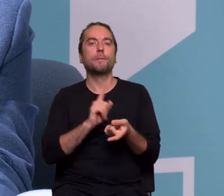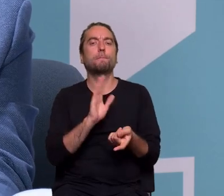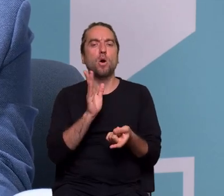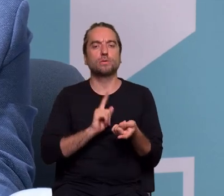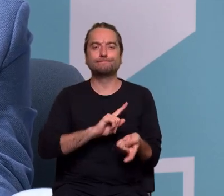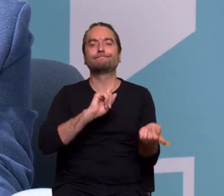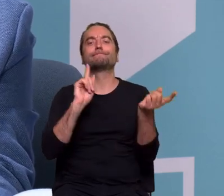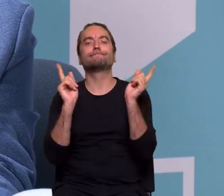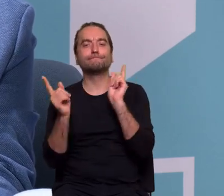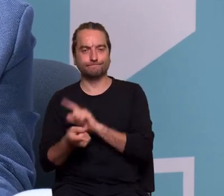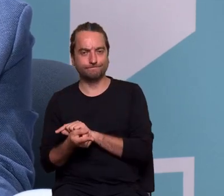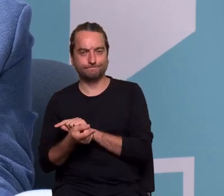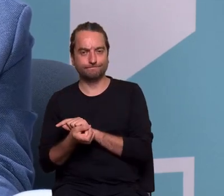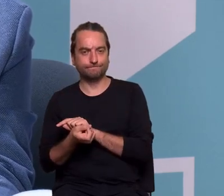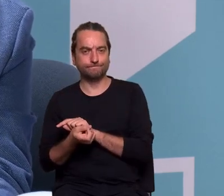w